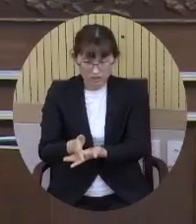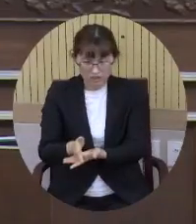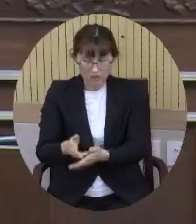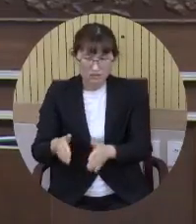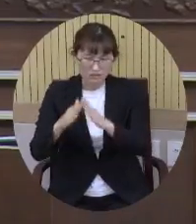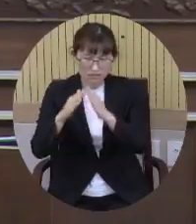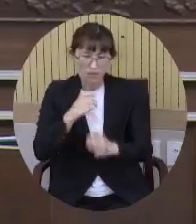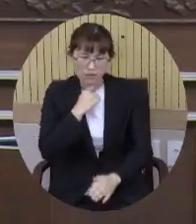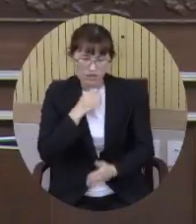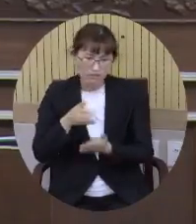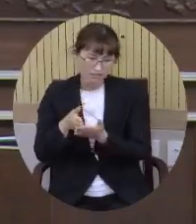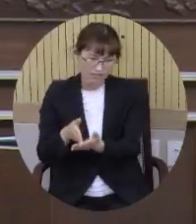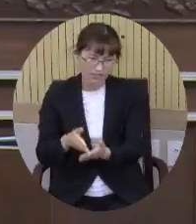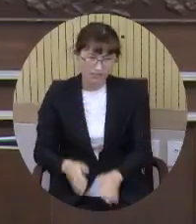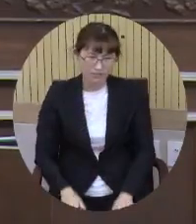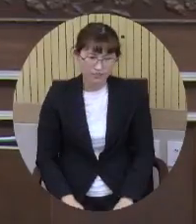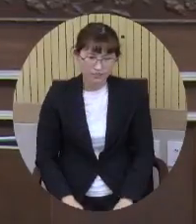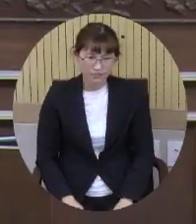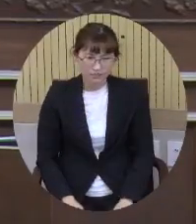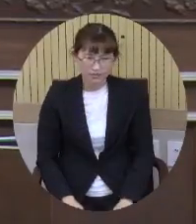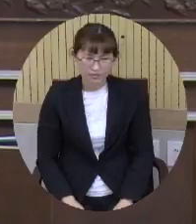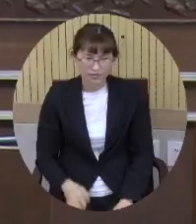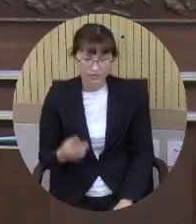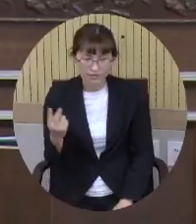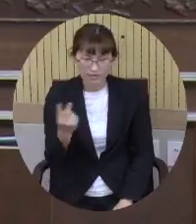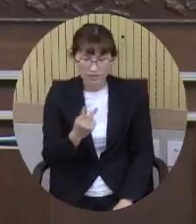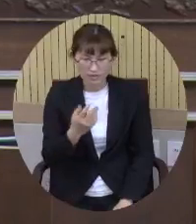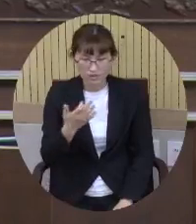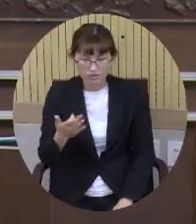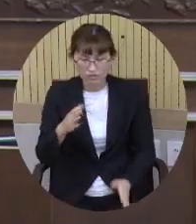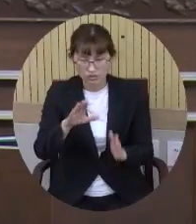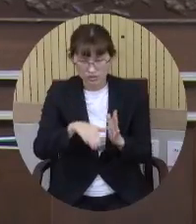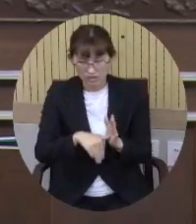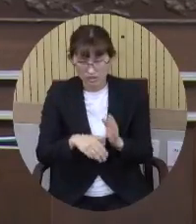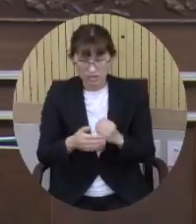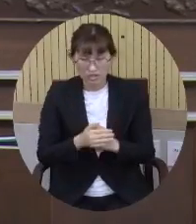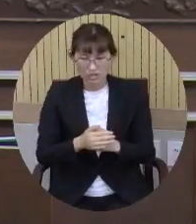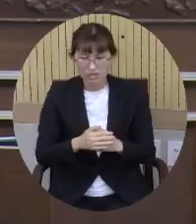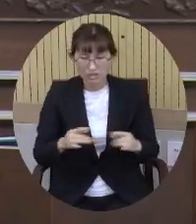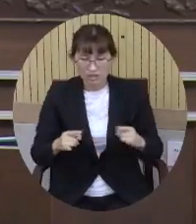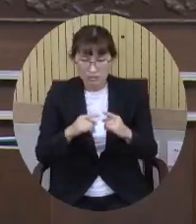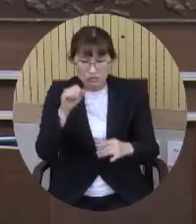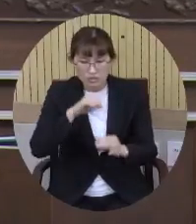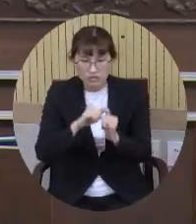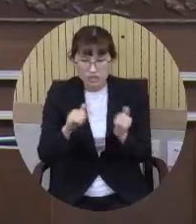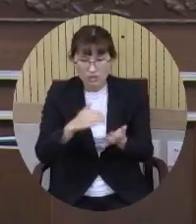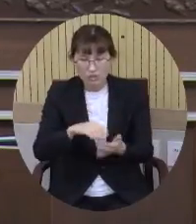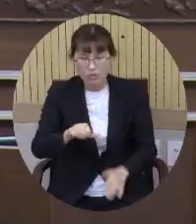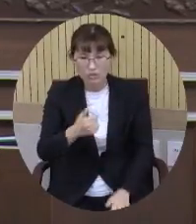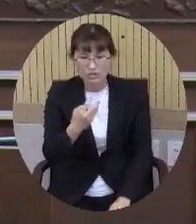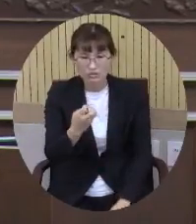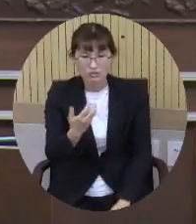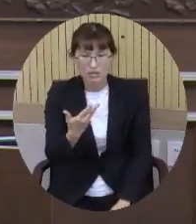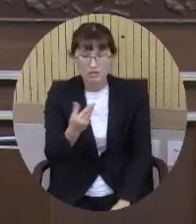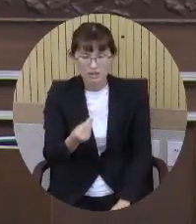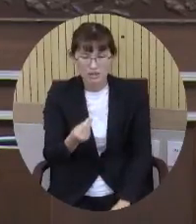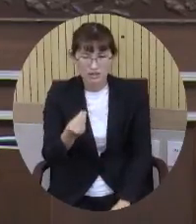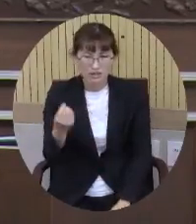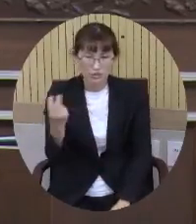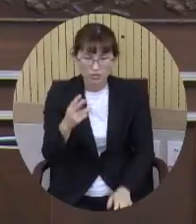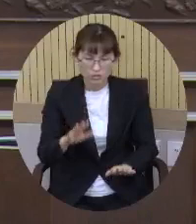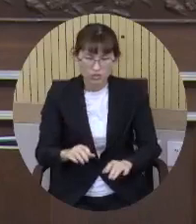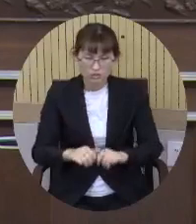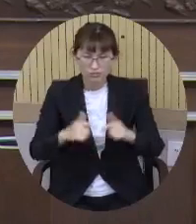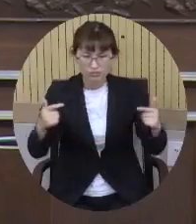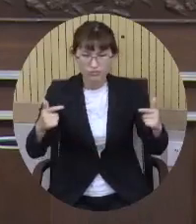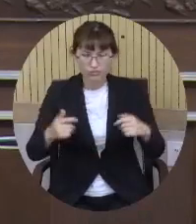캠핑 인구는 2019년 538만 명에서 2021년 622만